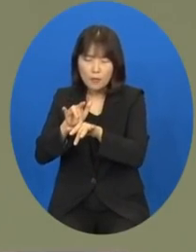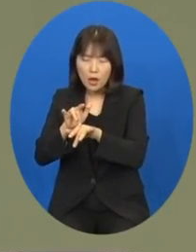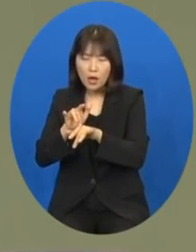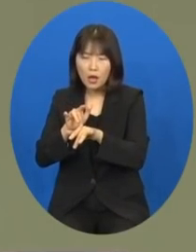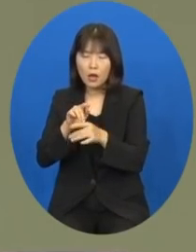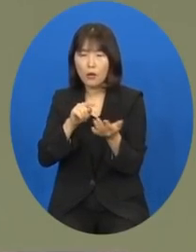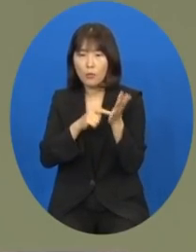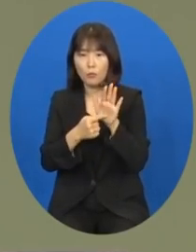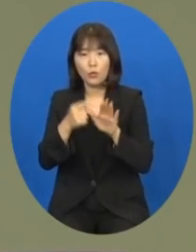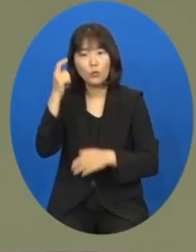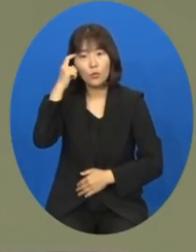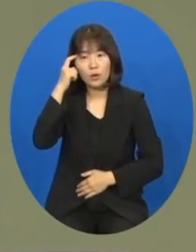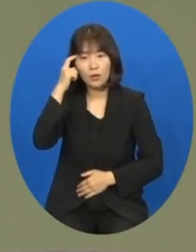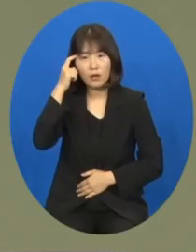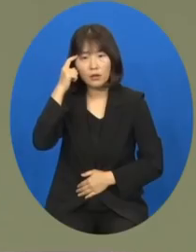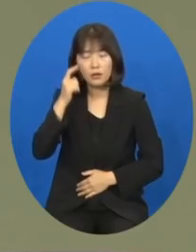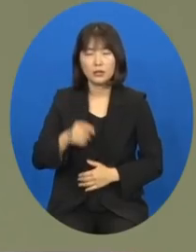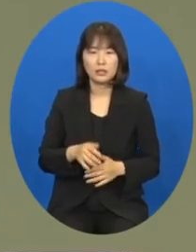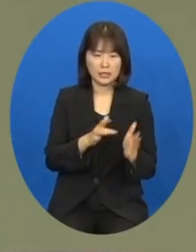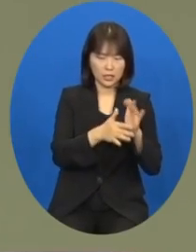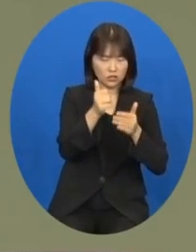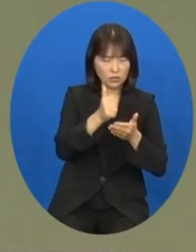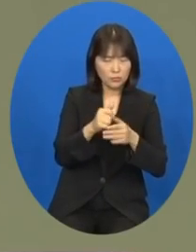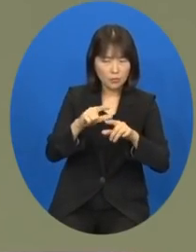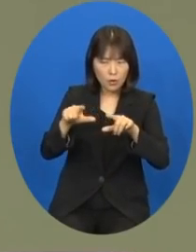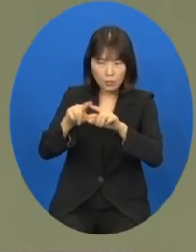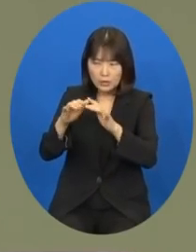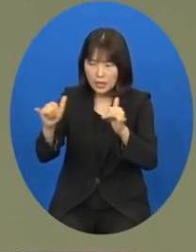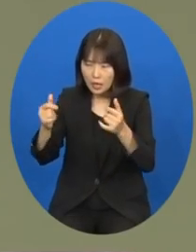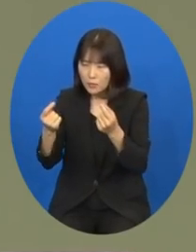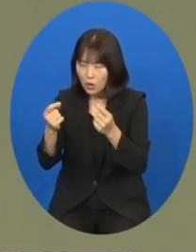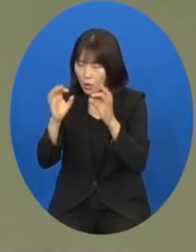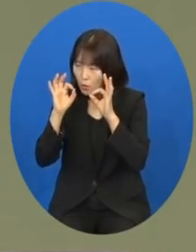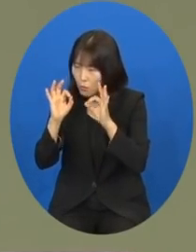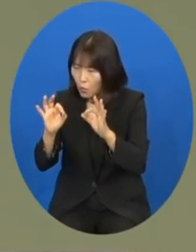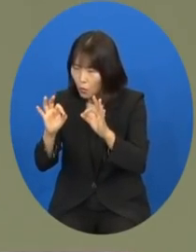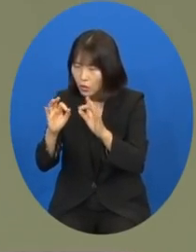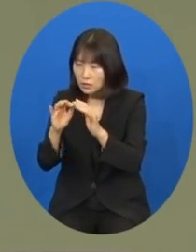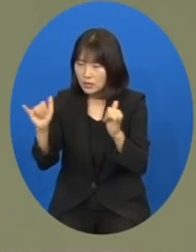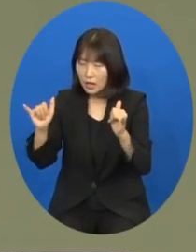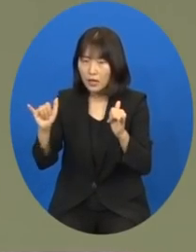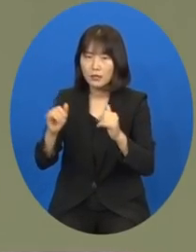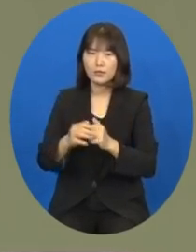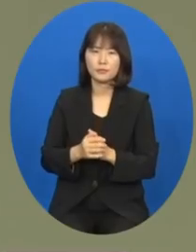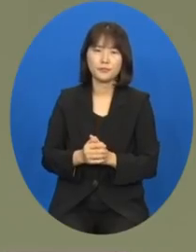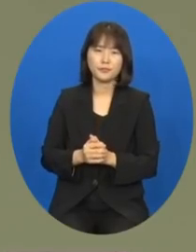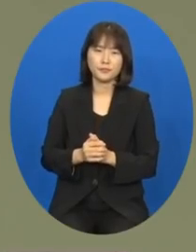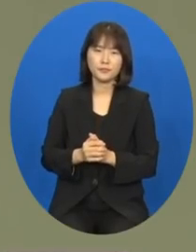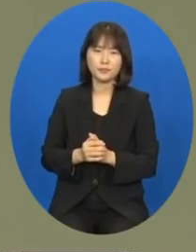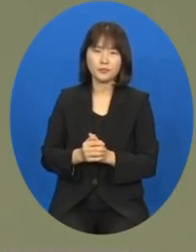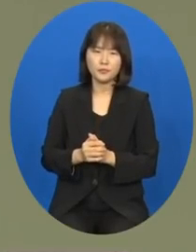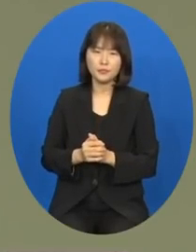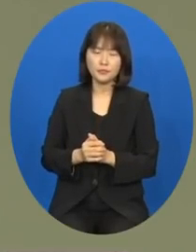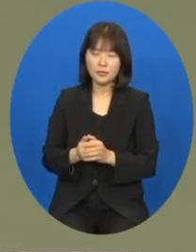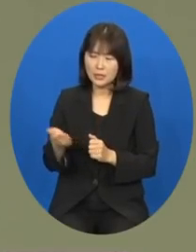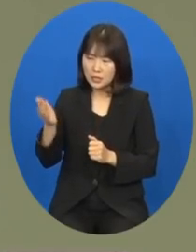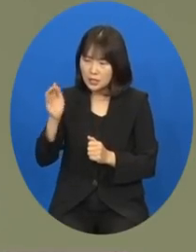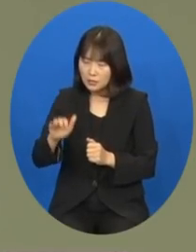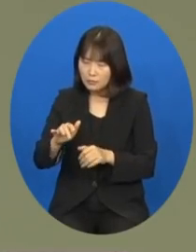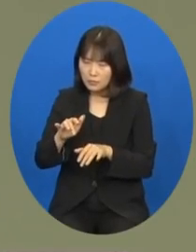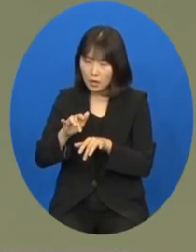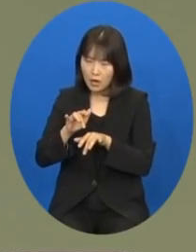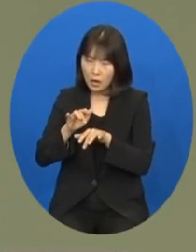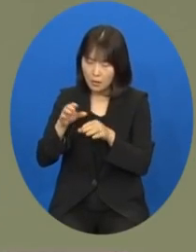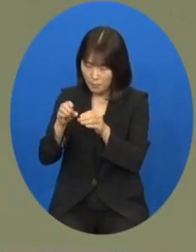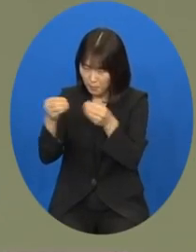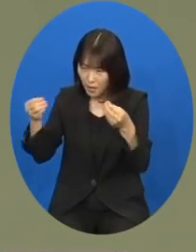예수님은 평범한 사람처럼 보이는 그 사람이 있더라도 얼마든지 악마 같은 자가 될